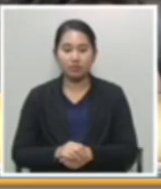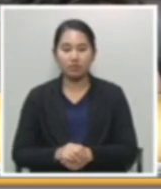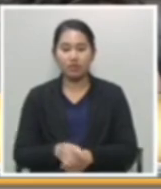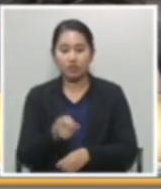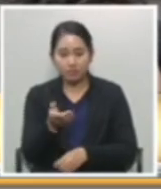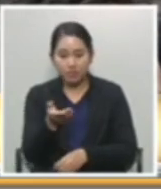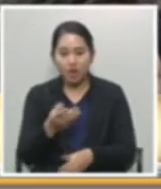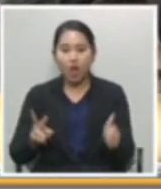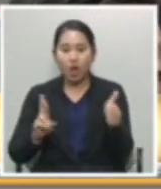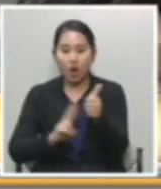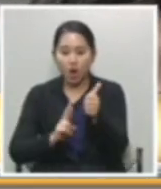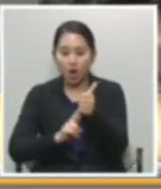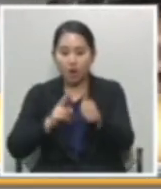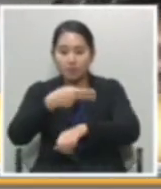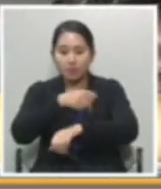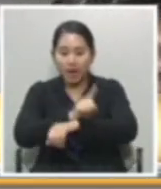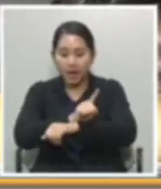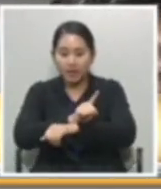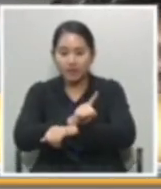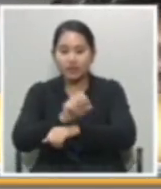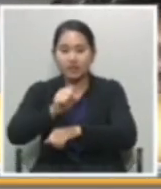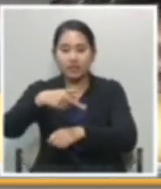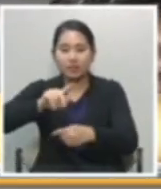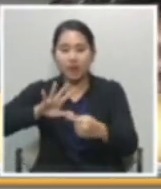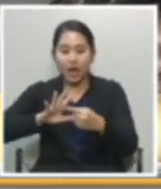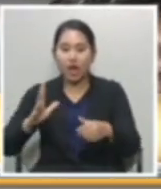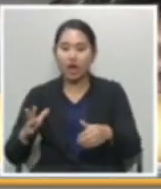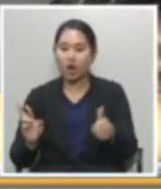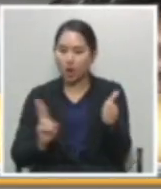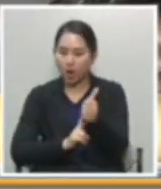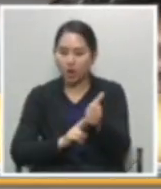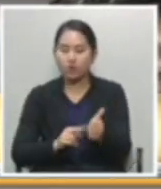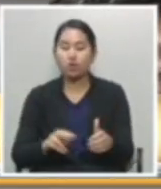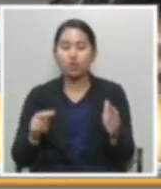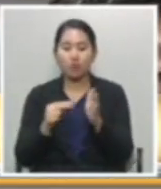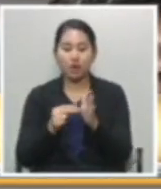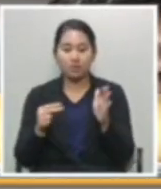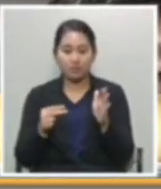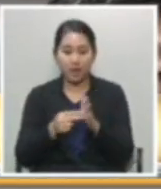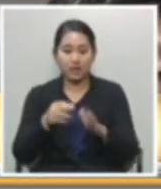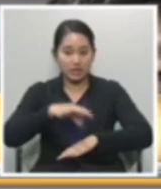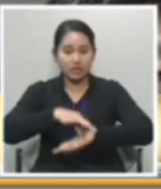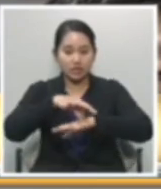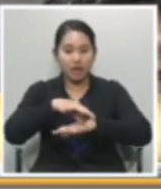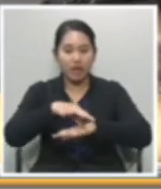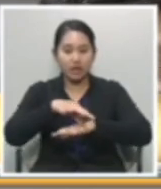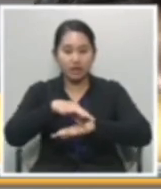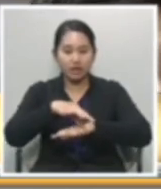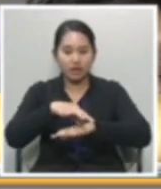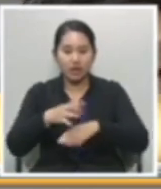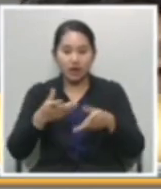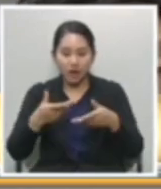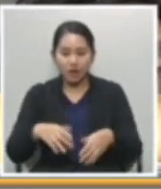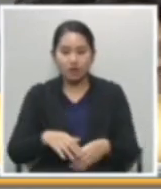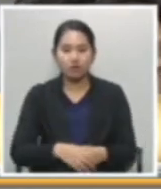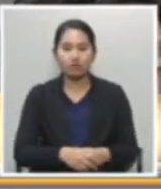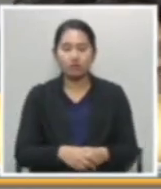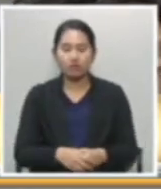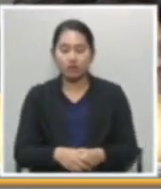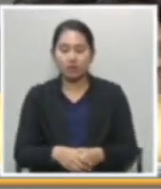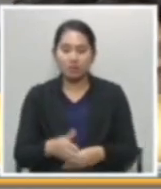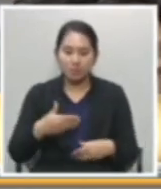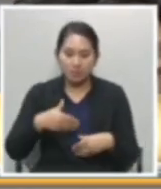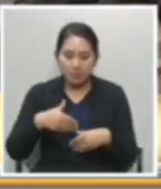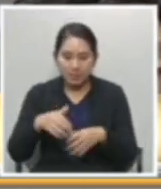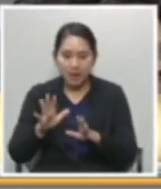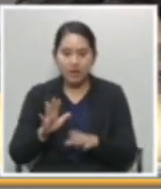ธานสภานะครับในสภานี้ท่านเป็นใหญ่นะครับท่านจะไปนอบพี่นอบพี่เฒ่าท่านอนุทินที่พรรคก็ไป